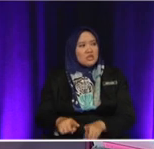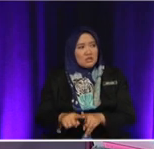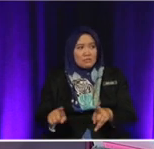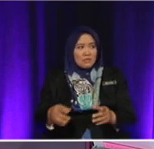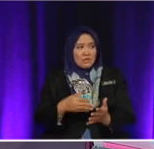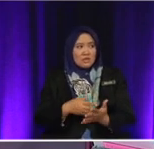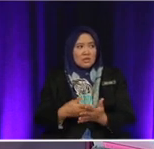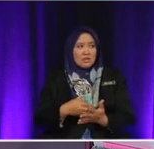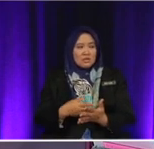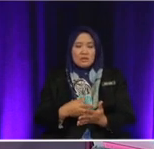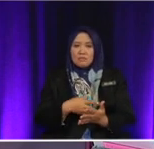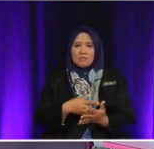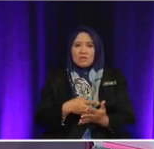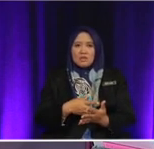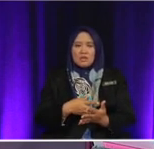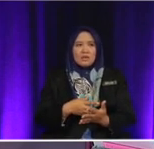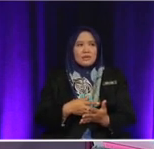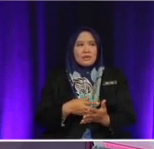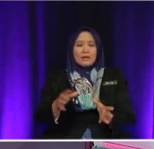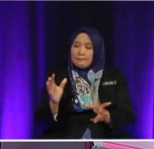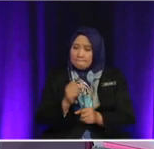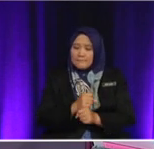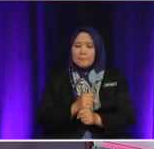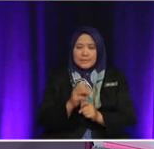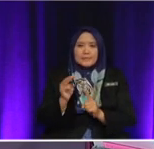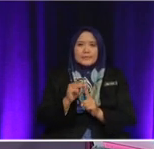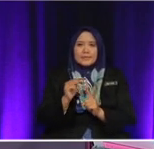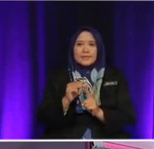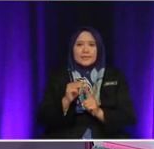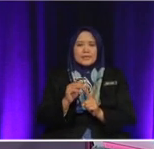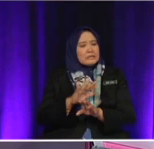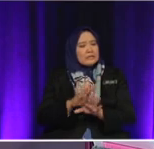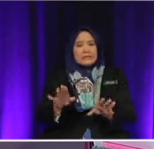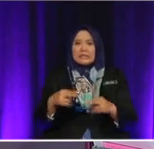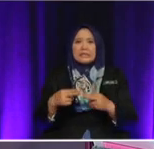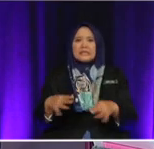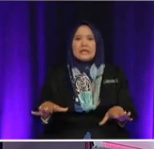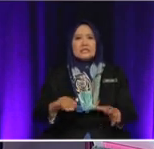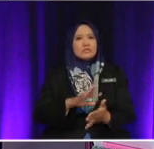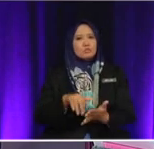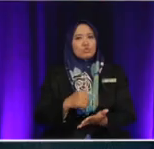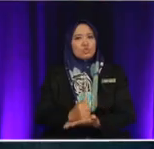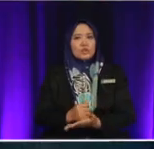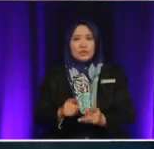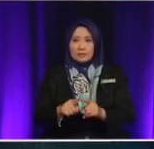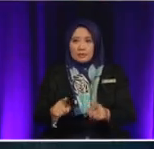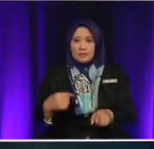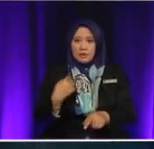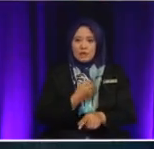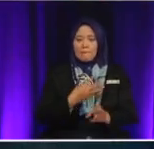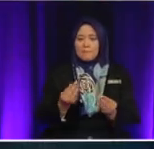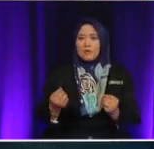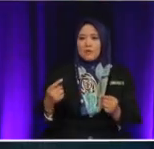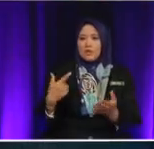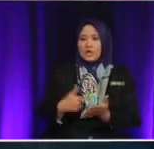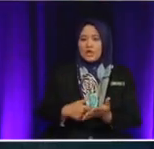leisure fair. Uh-huh. Maknanya yang kelemahan tu dapat markah lah. Oh, okey. Tak hilang semua lah, cikgu. Tak hilang semua. Okey. Tapi kalau kita nak lagi bagus,